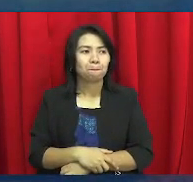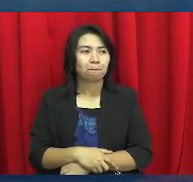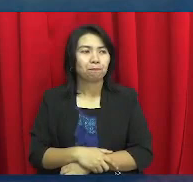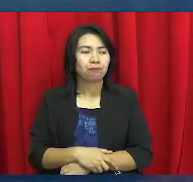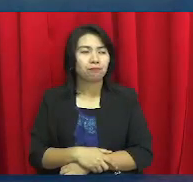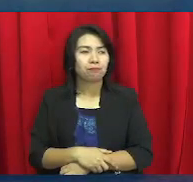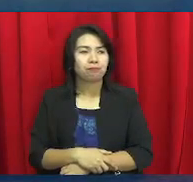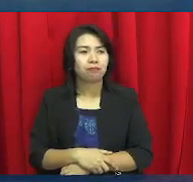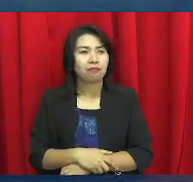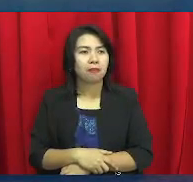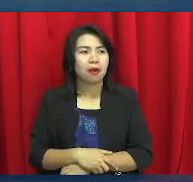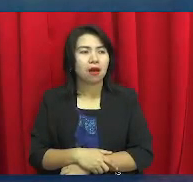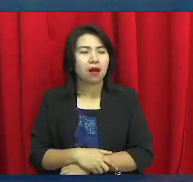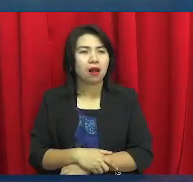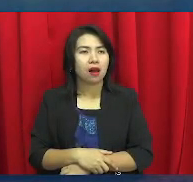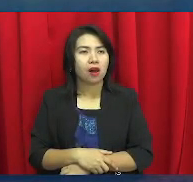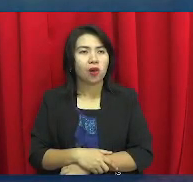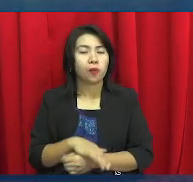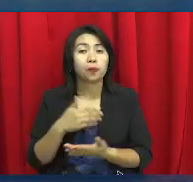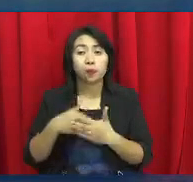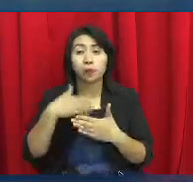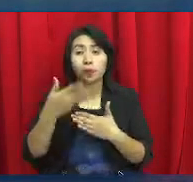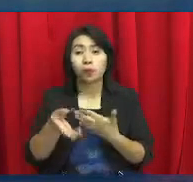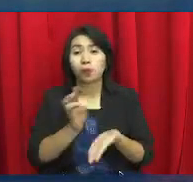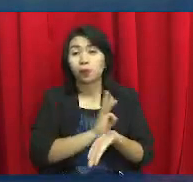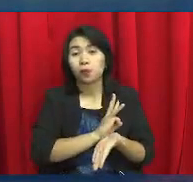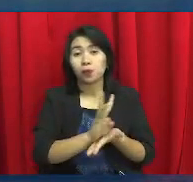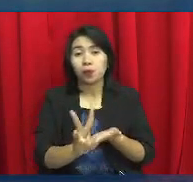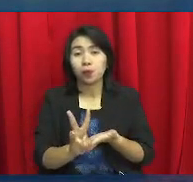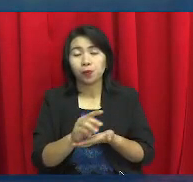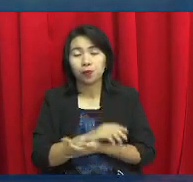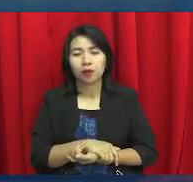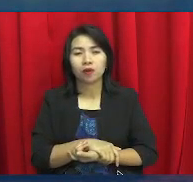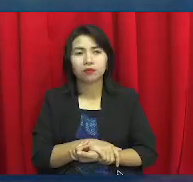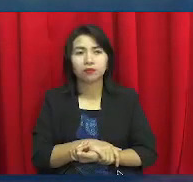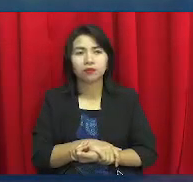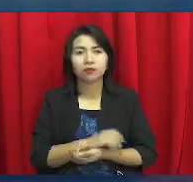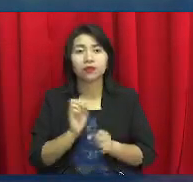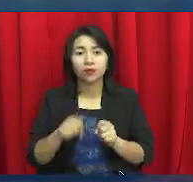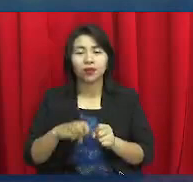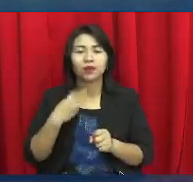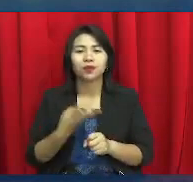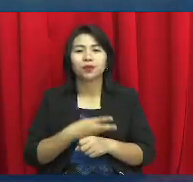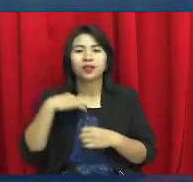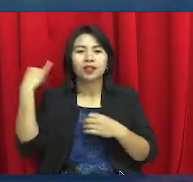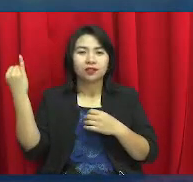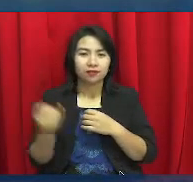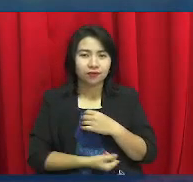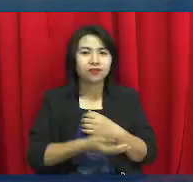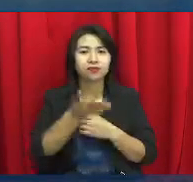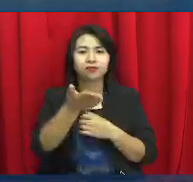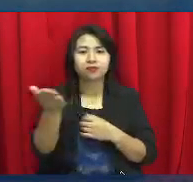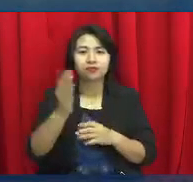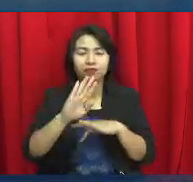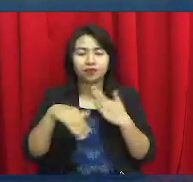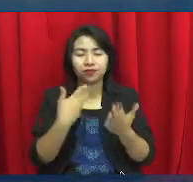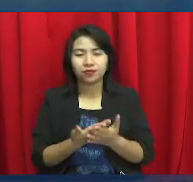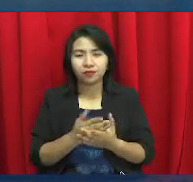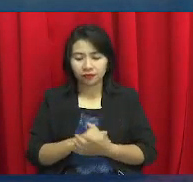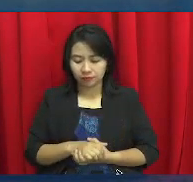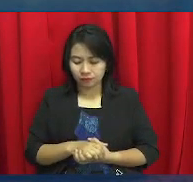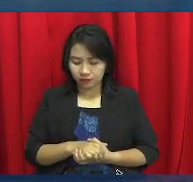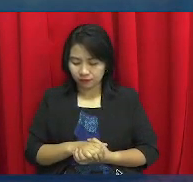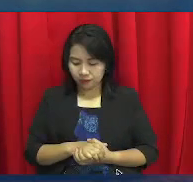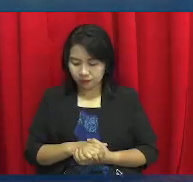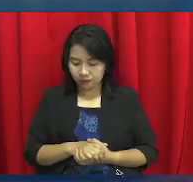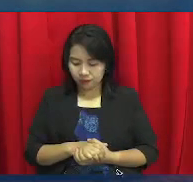makakita. Yes sir, no. So kaya nga po iniimbitahan ko para at least no. No, sabi nga